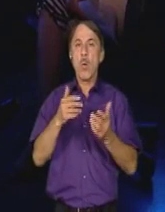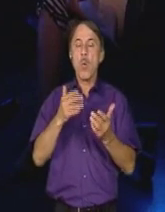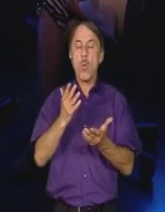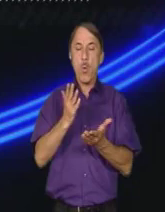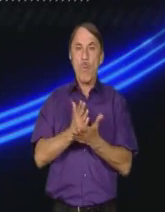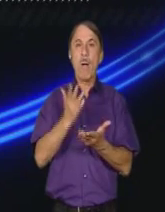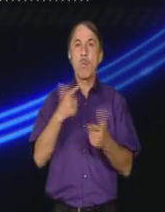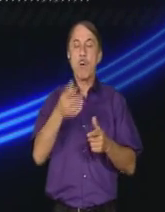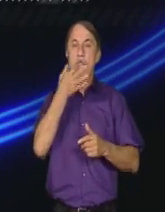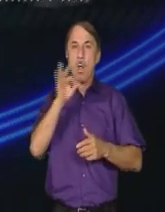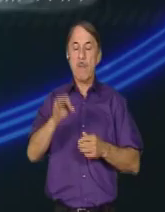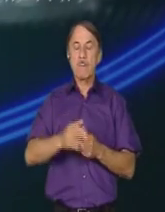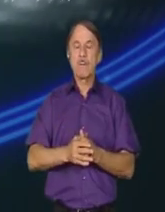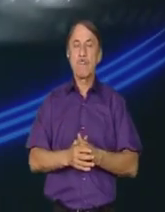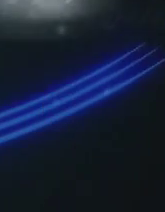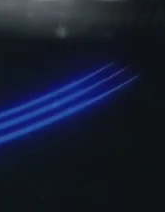može bolje.